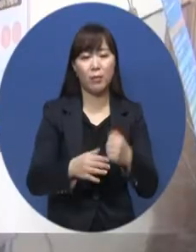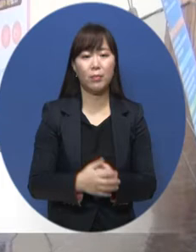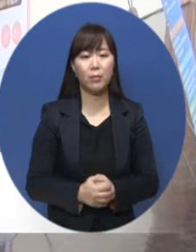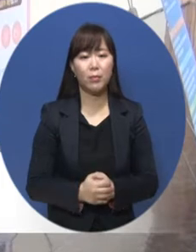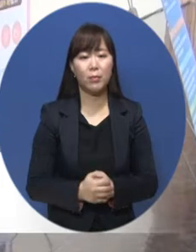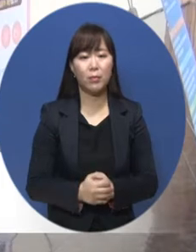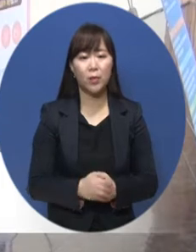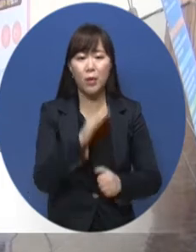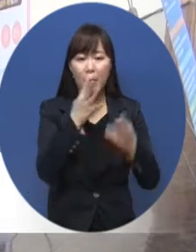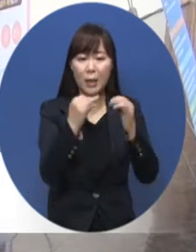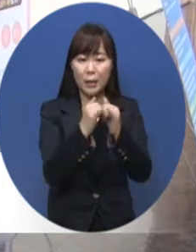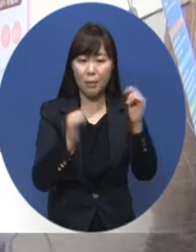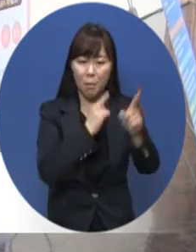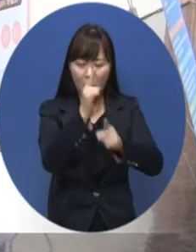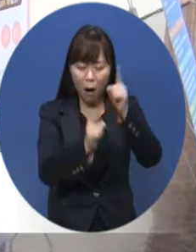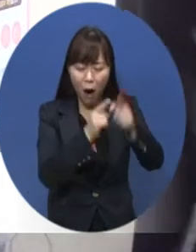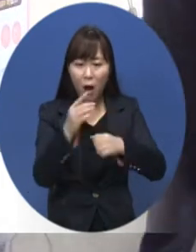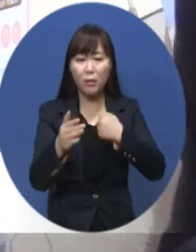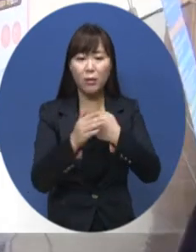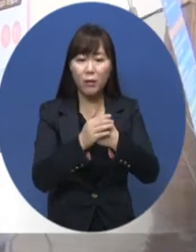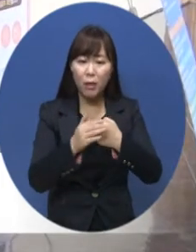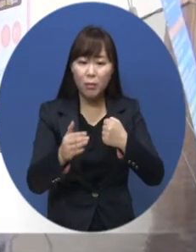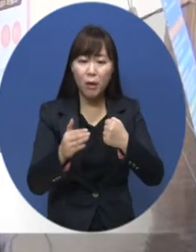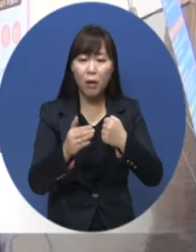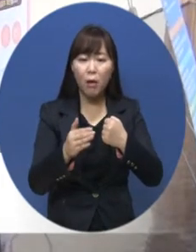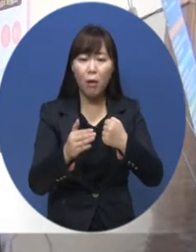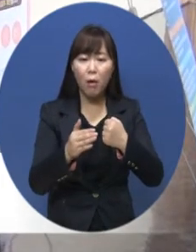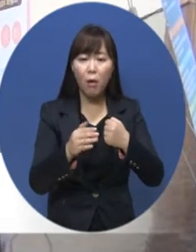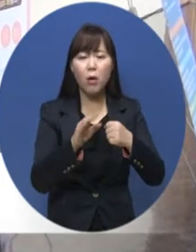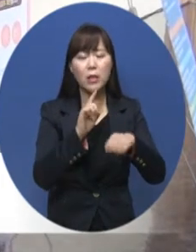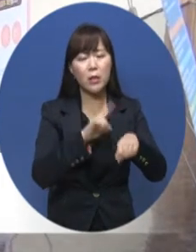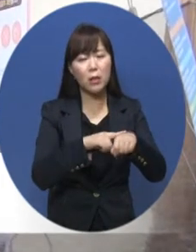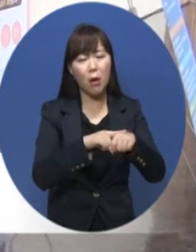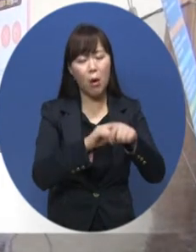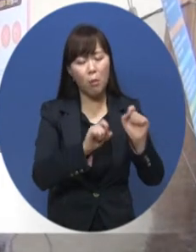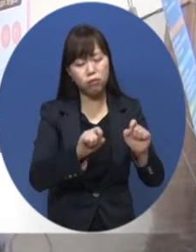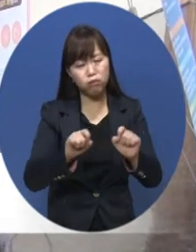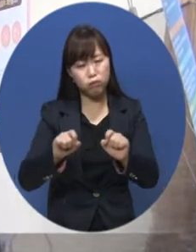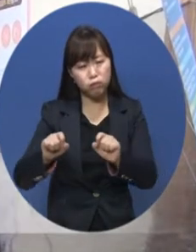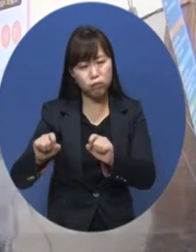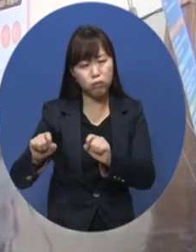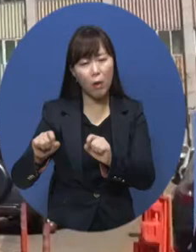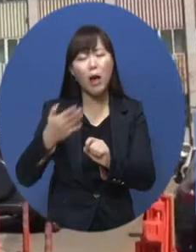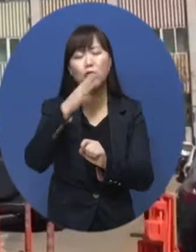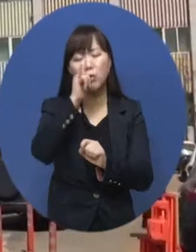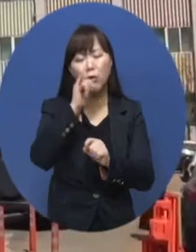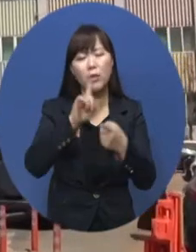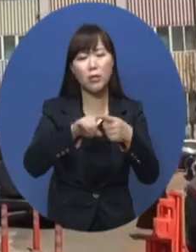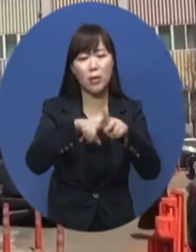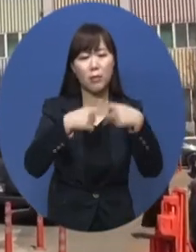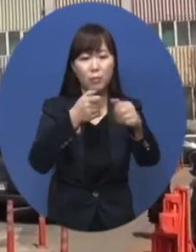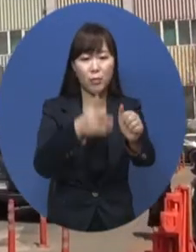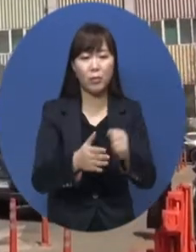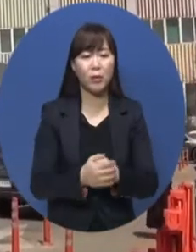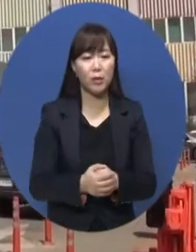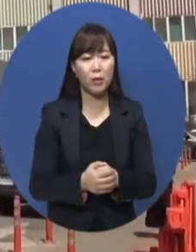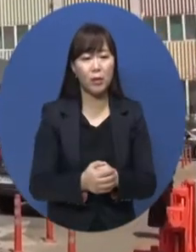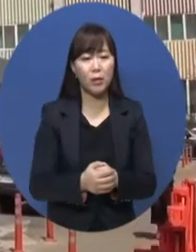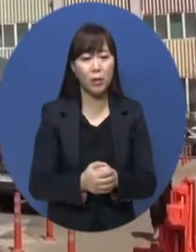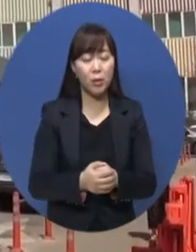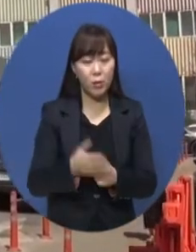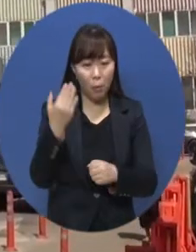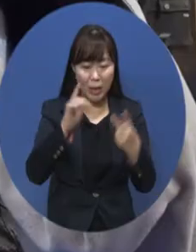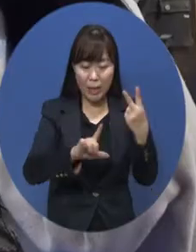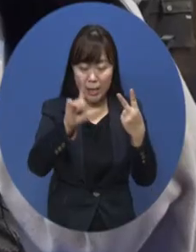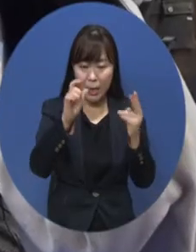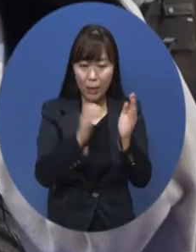그래서 많은 인원들이 신청하기 때문에 시일이 소요된다는 점을 좀 이해해 주시면 고맙겠습니다. 지난 2일까지